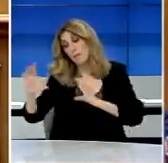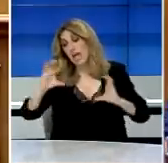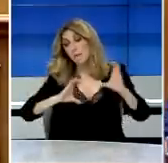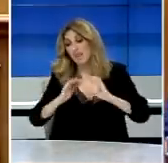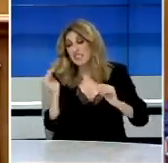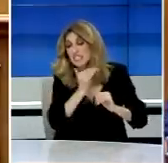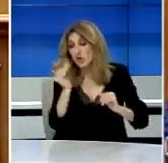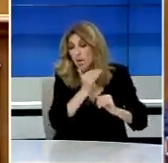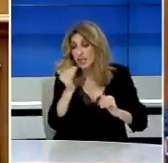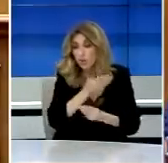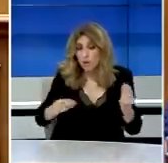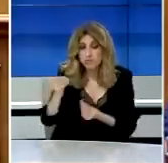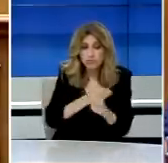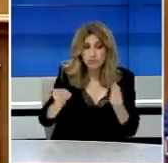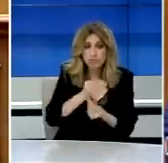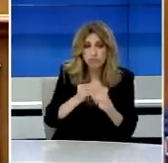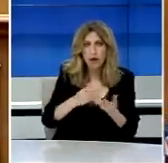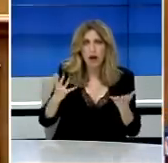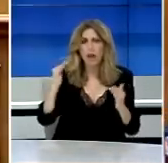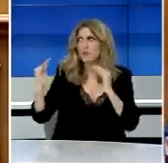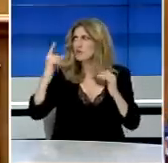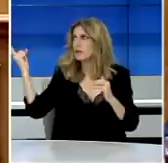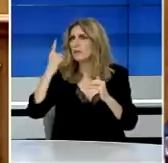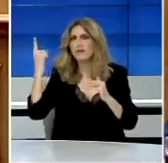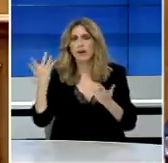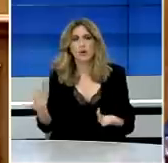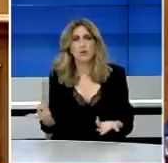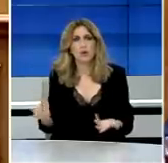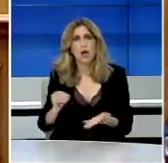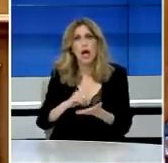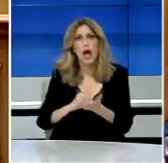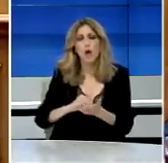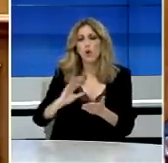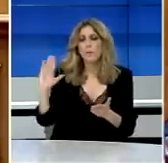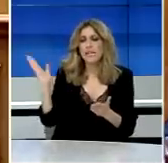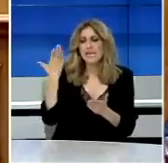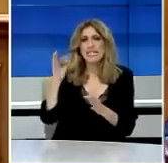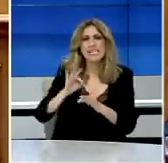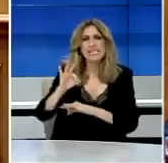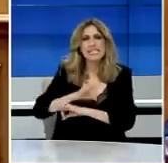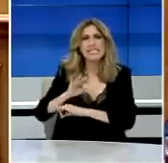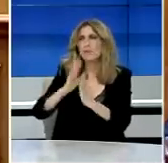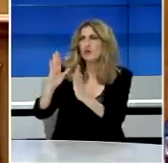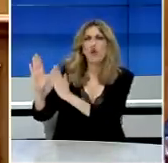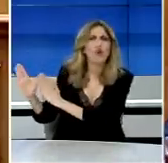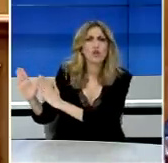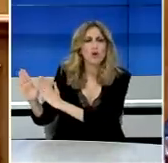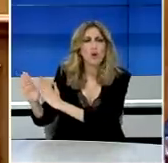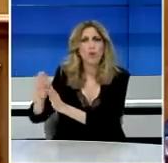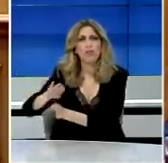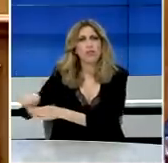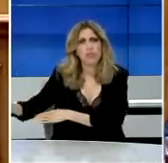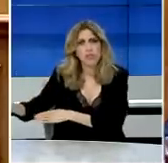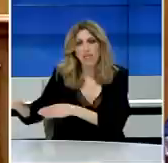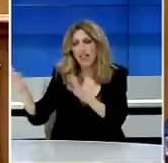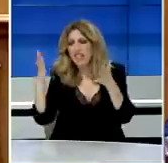Την ίδια στιγμή που παραμένει σε εκκρεμότητα ο χωρικός σχεδιασμός, το κτηματολόγιο, οι δασικοί χάρτες. Την ίδια στιγμή που απαξιώνεται